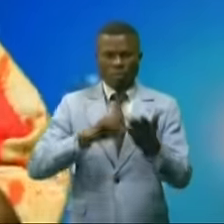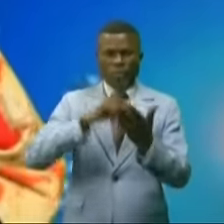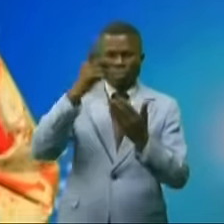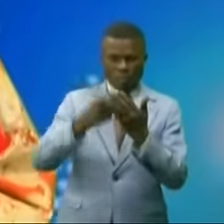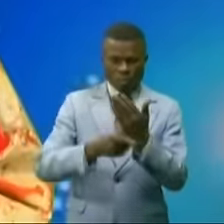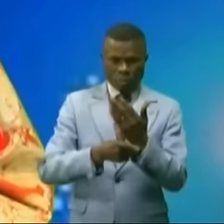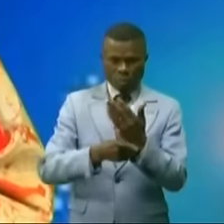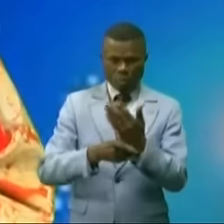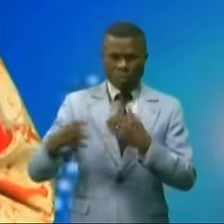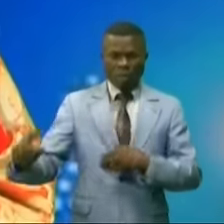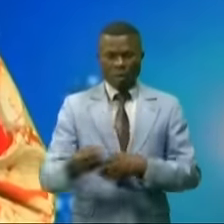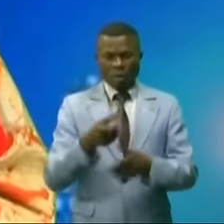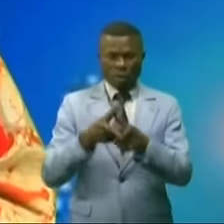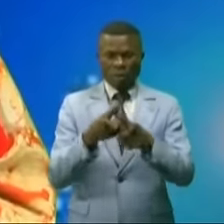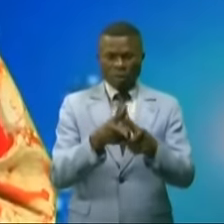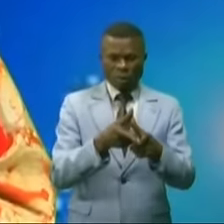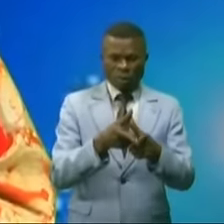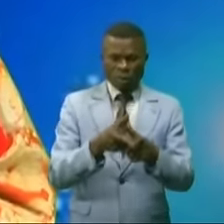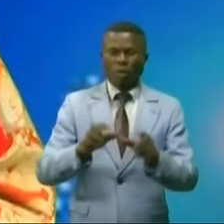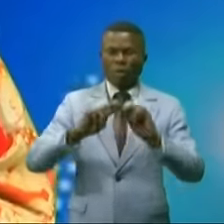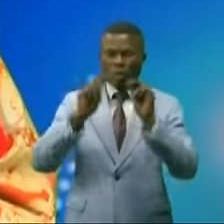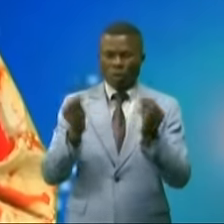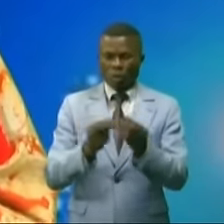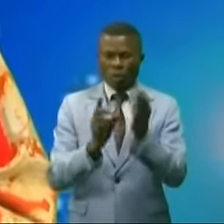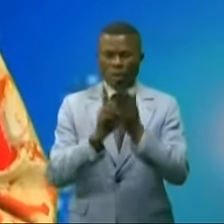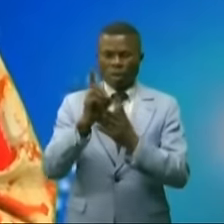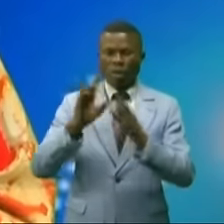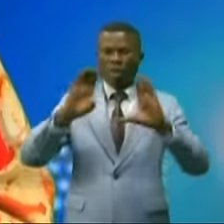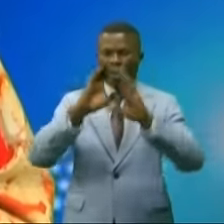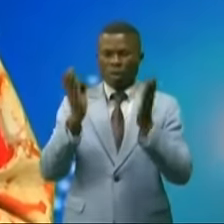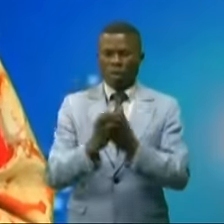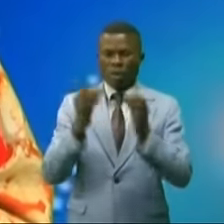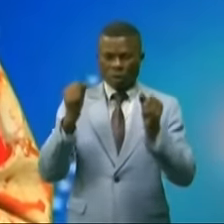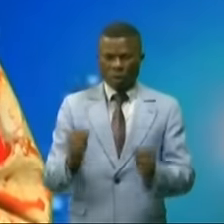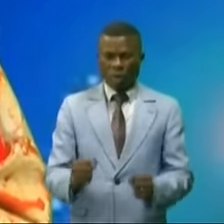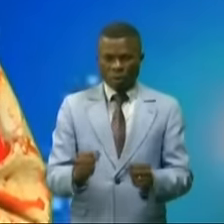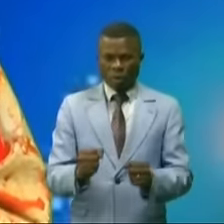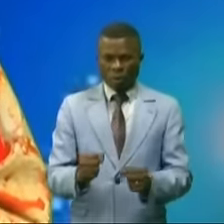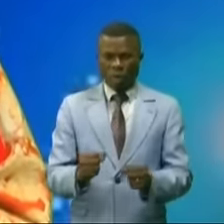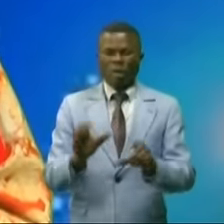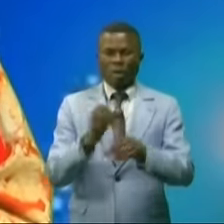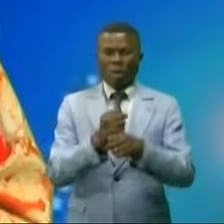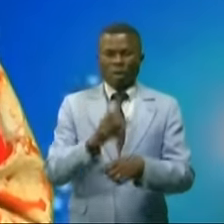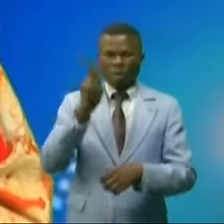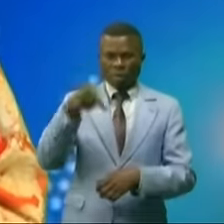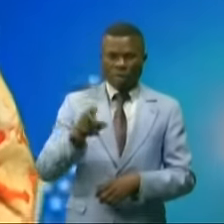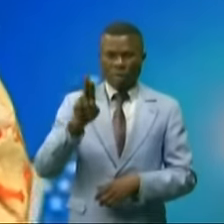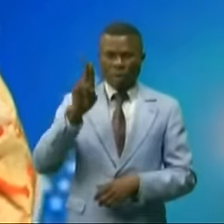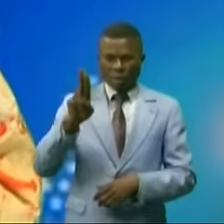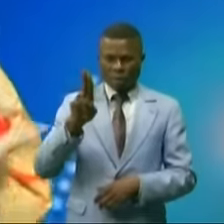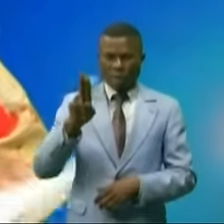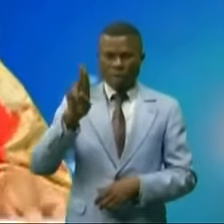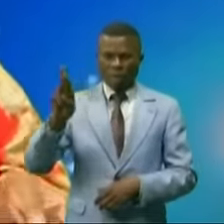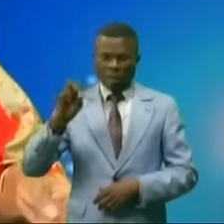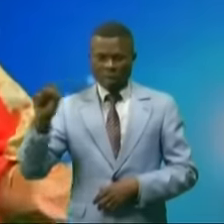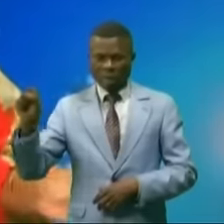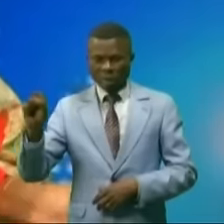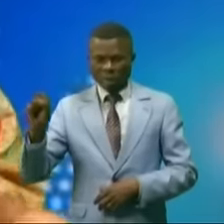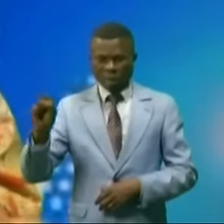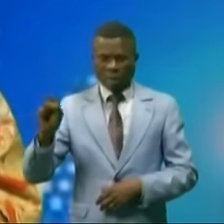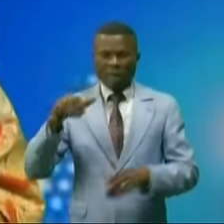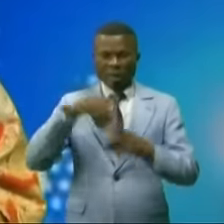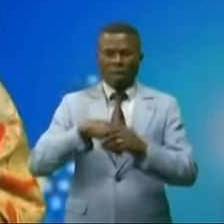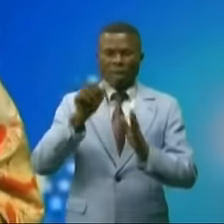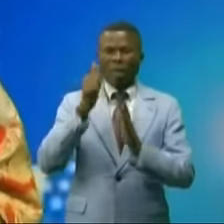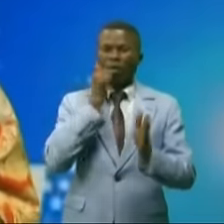de désarmement, démobilisation, relèvement communautaire et stabilisation en sigle PDDRCS, hein, spécialement en son